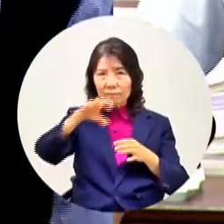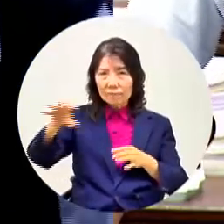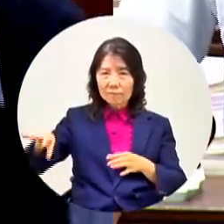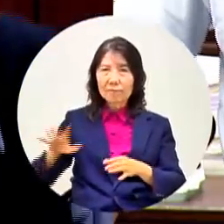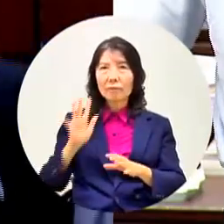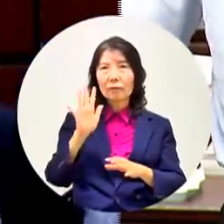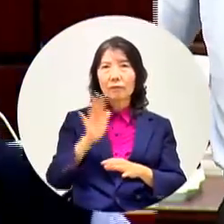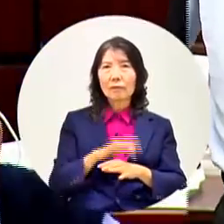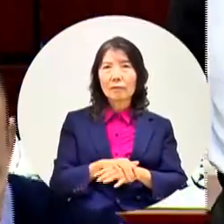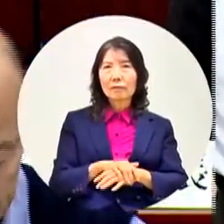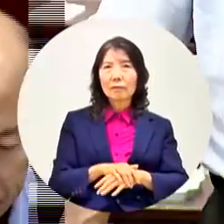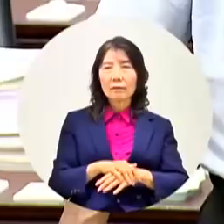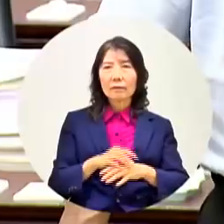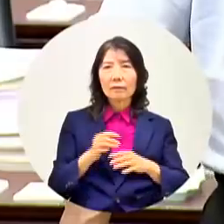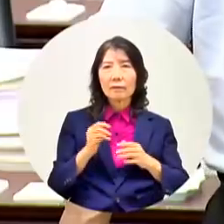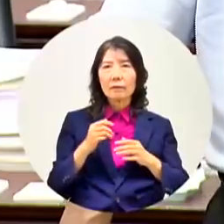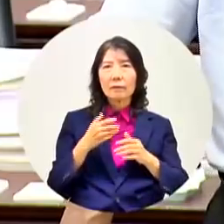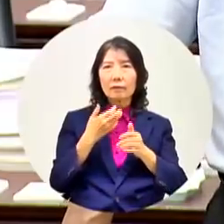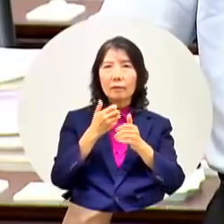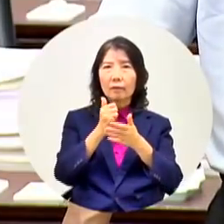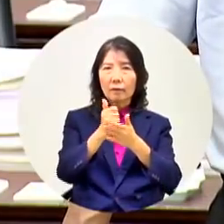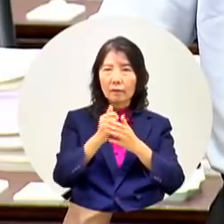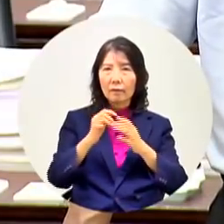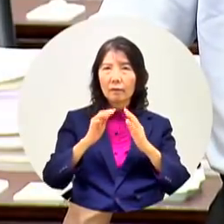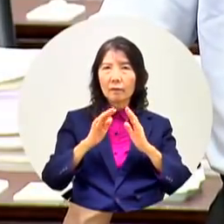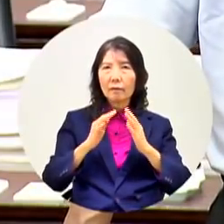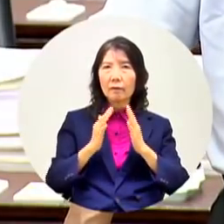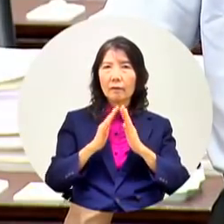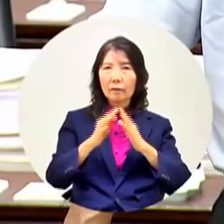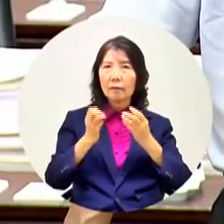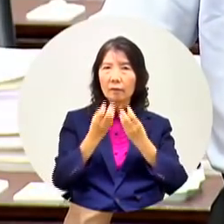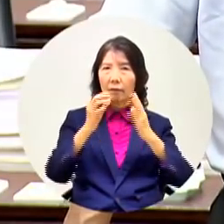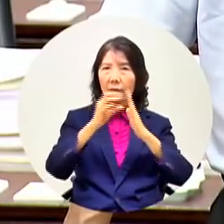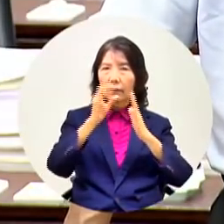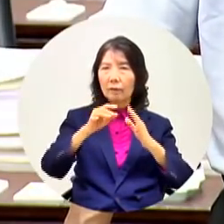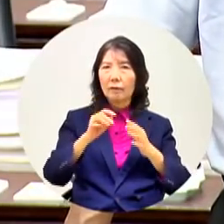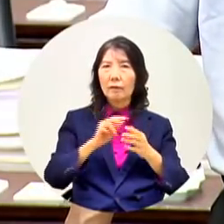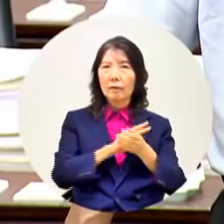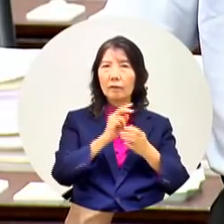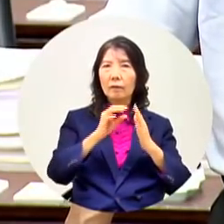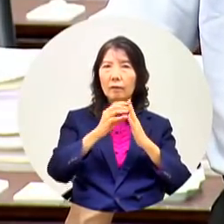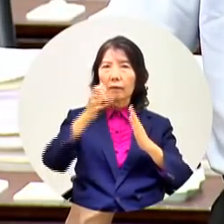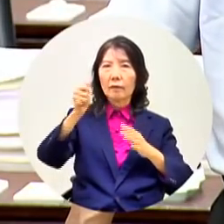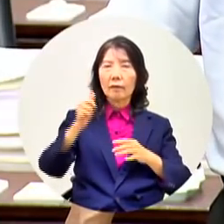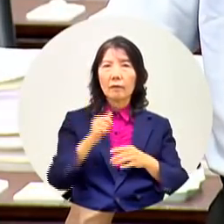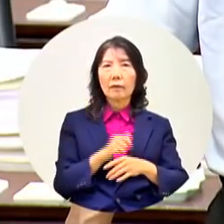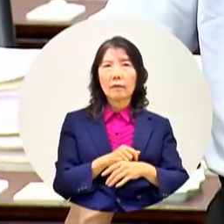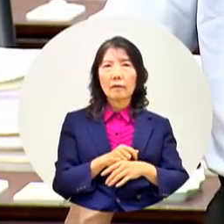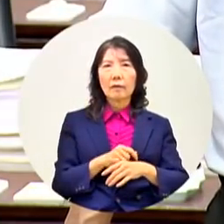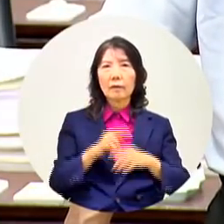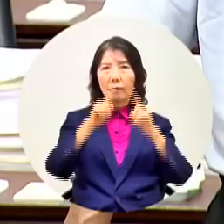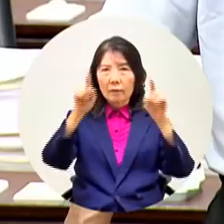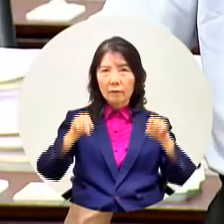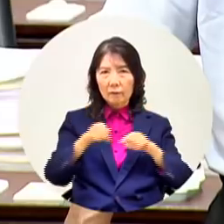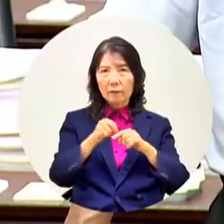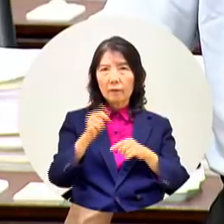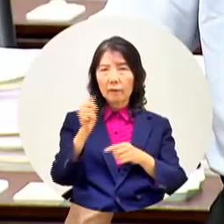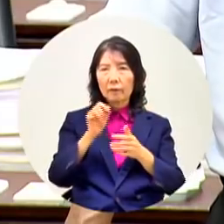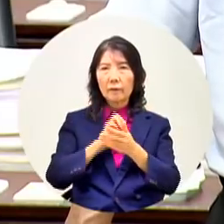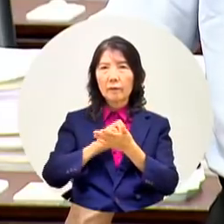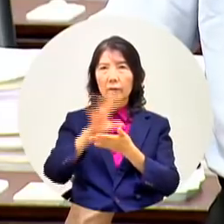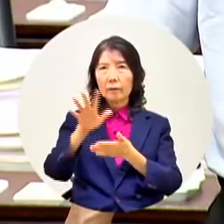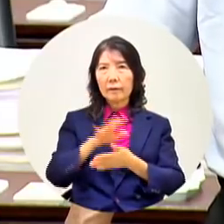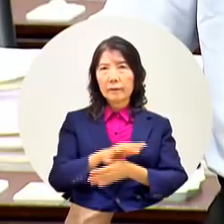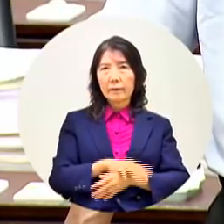林局长，谢谢。 说明啊，谢谢议长啊。这边跟张议员报告哈，张议员